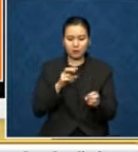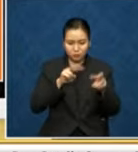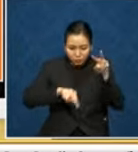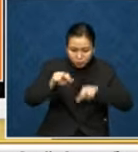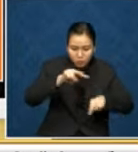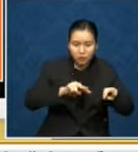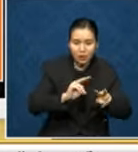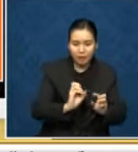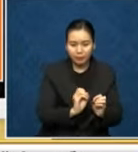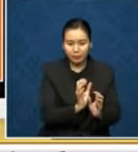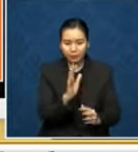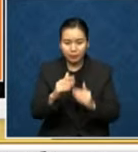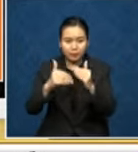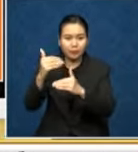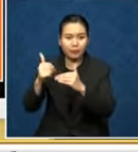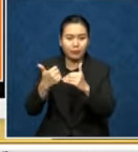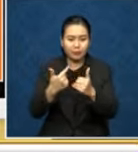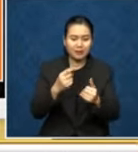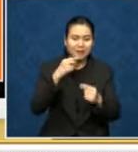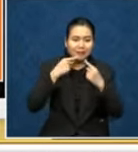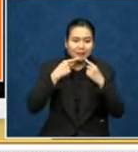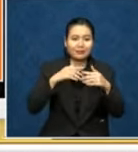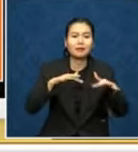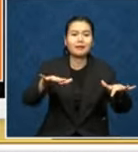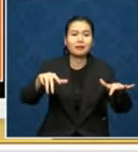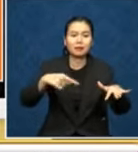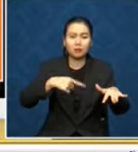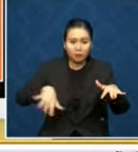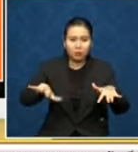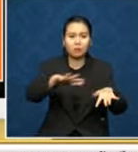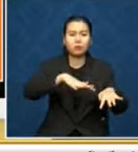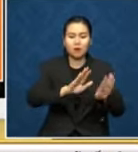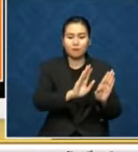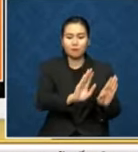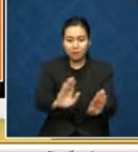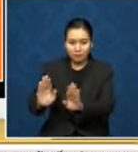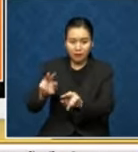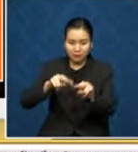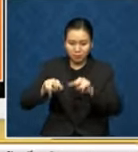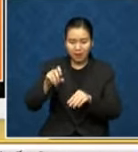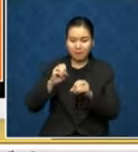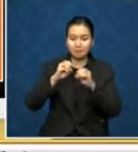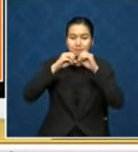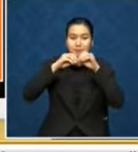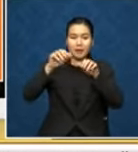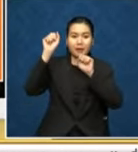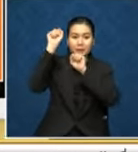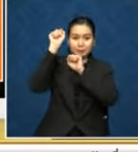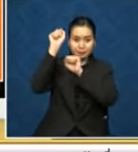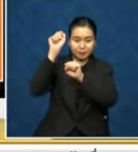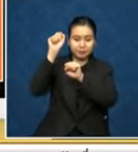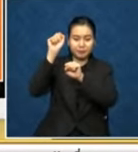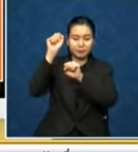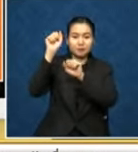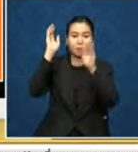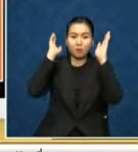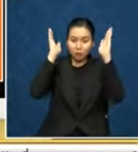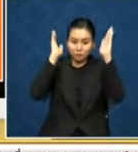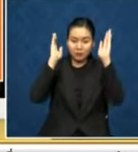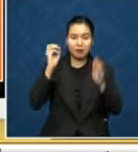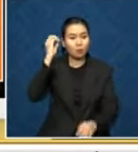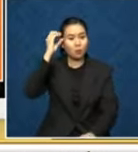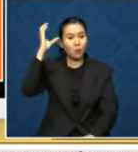บนิเวศสร้างความยั่งยืนแก่ท้องทะเลโดยขอฝากไปยังหน่วยงานที่เกี่ยวข้องเร่งประชาสัมพันธ์ถึงมาตรการต่างๆการให้